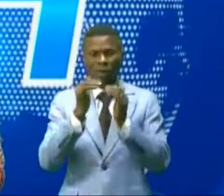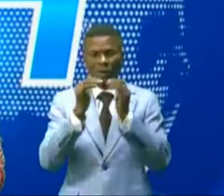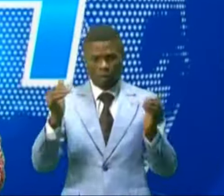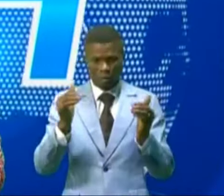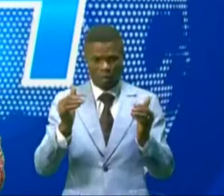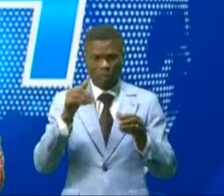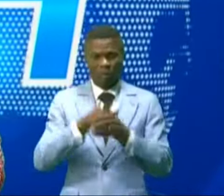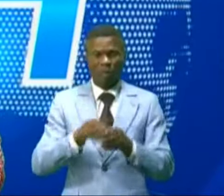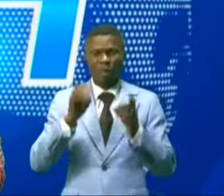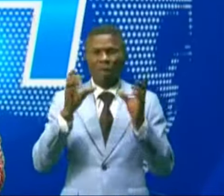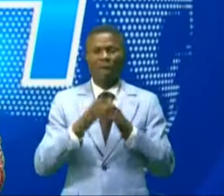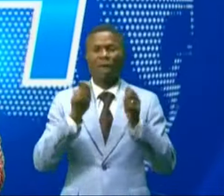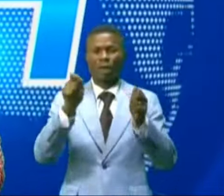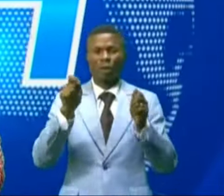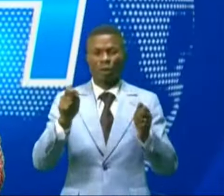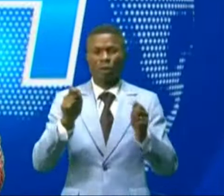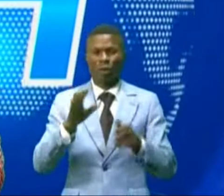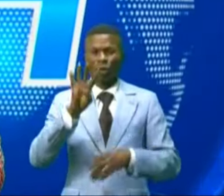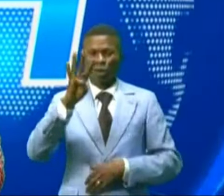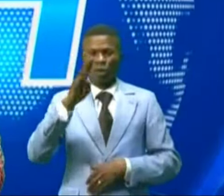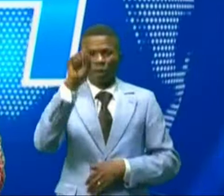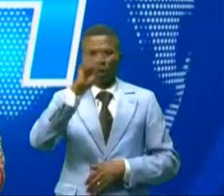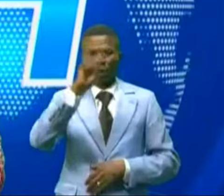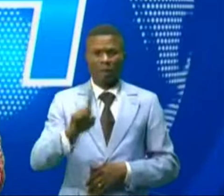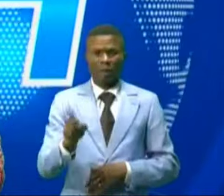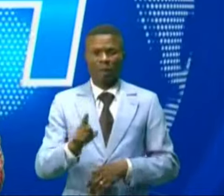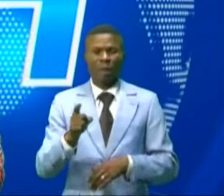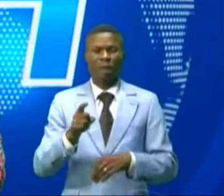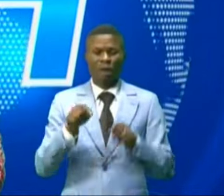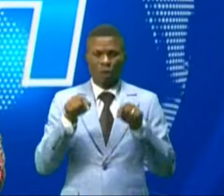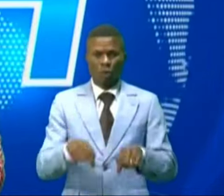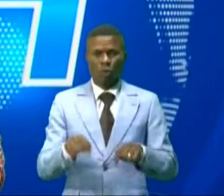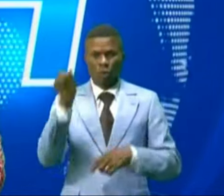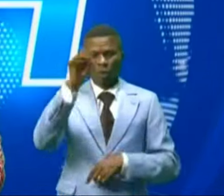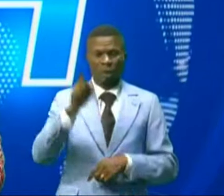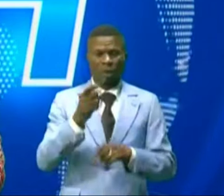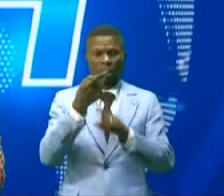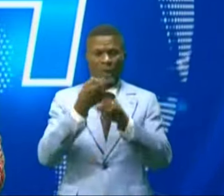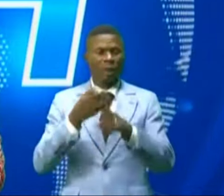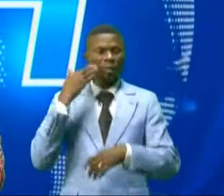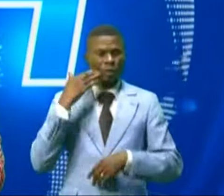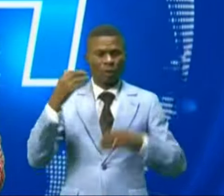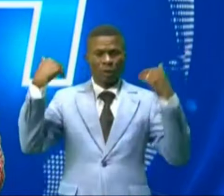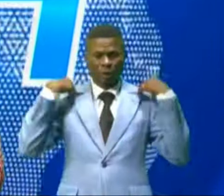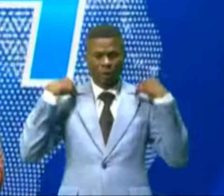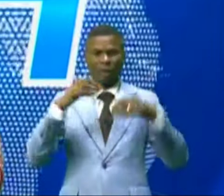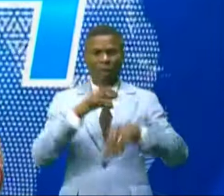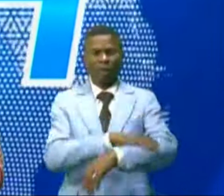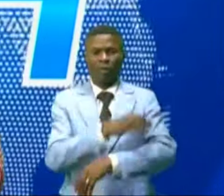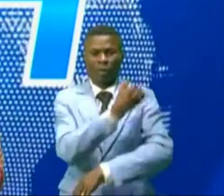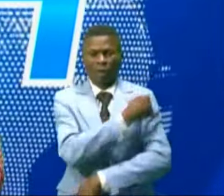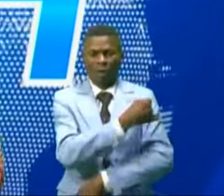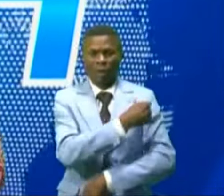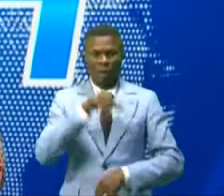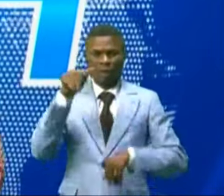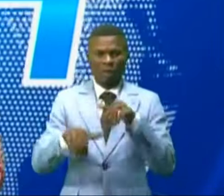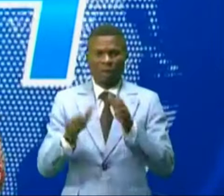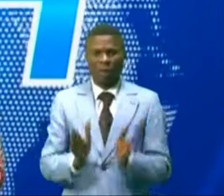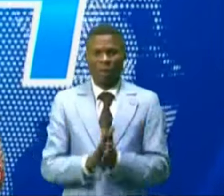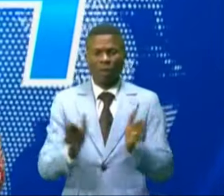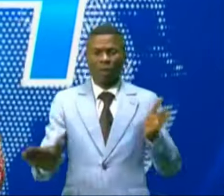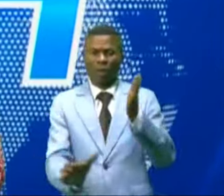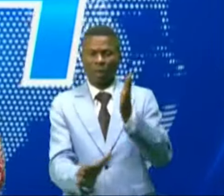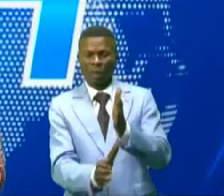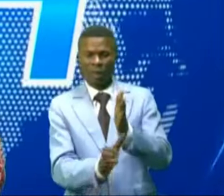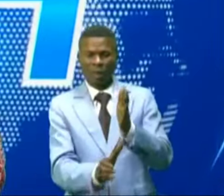d'un point de presse animé le jeudi 30 mai, ce jeudi, à Bounia, chef-lieu de la province de l'Ituri, le secrétaire général adjoint de